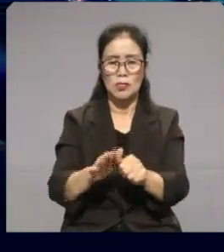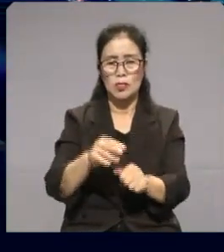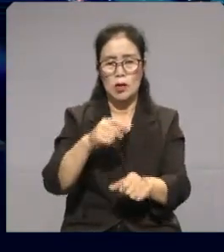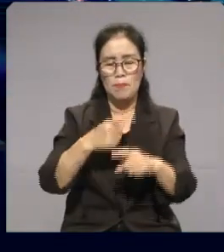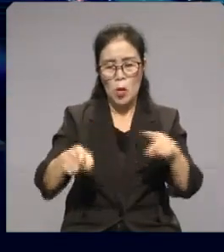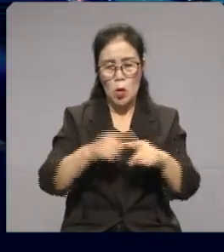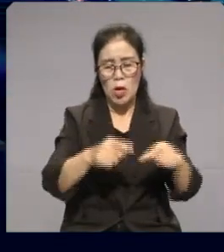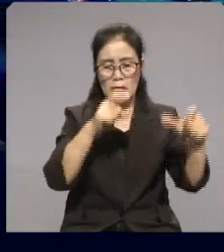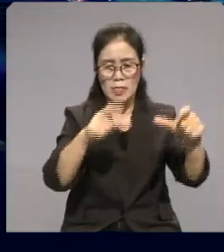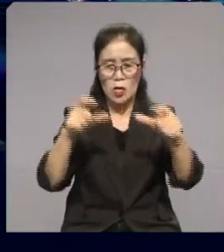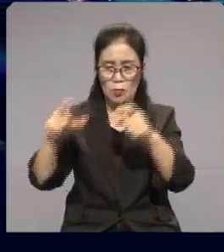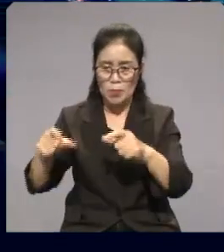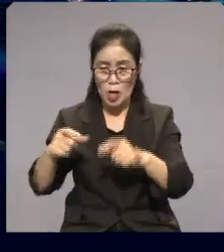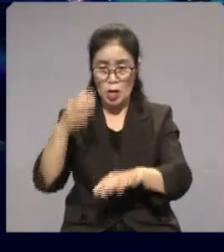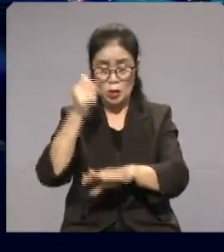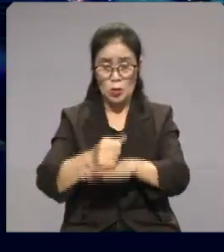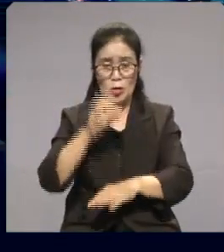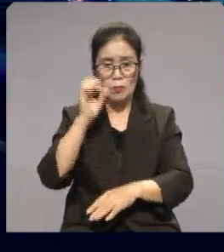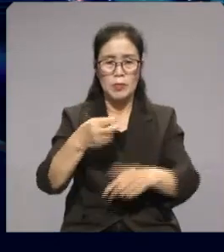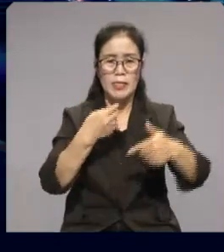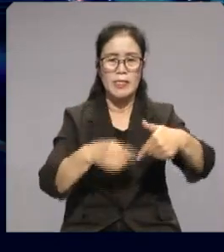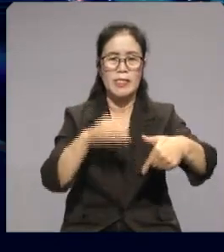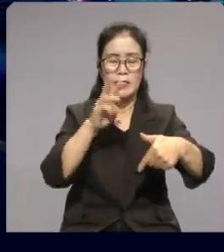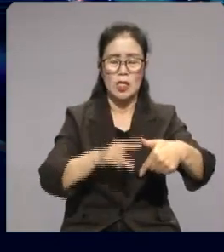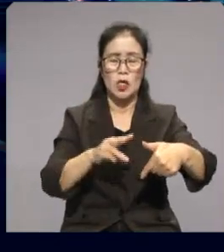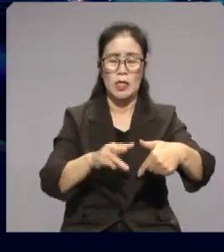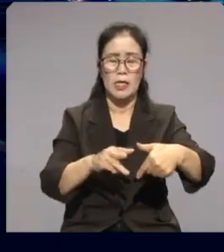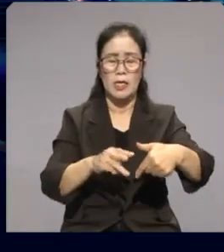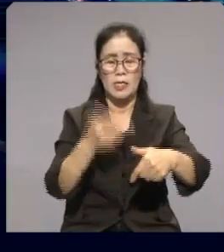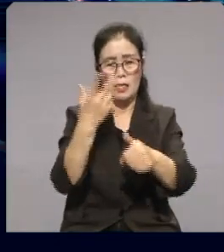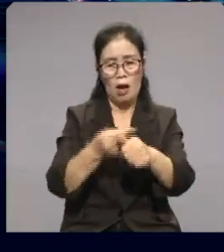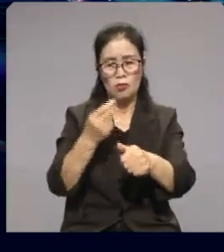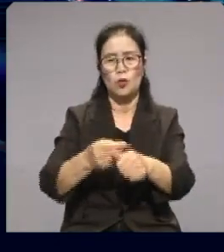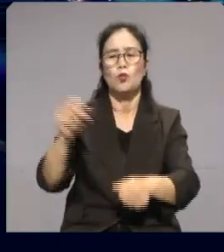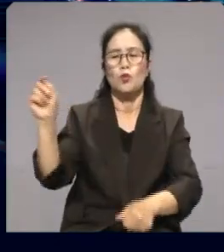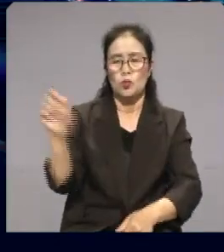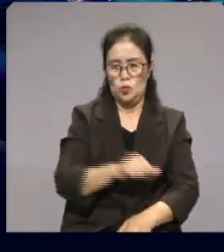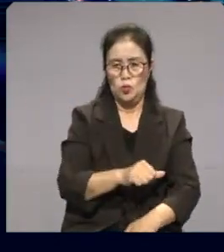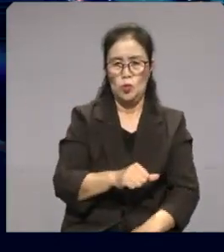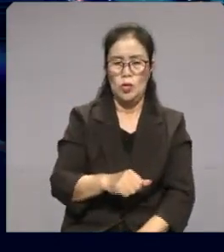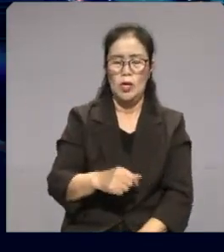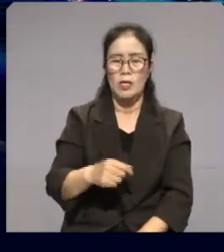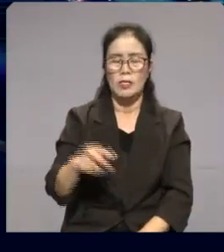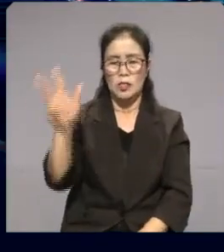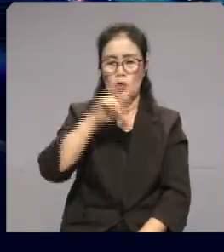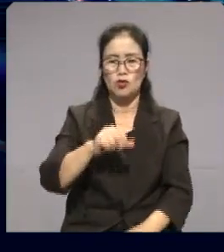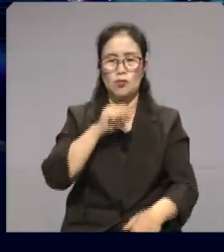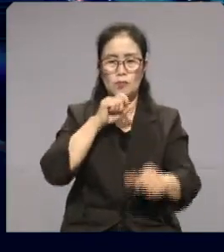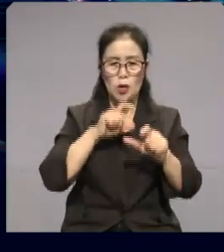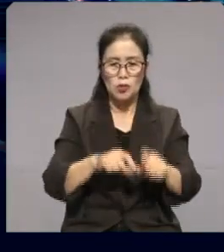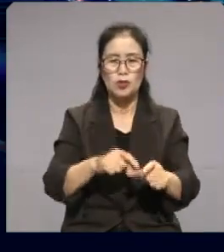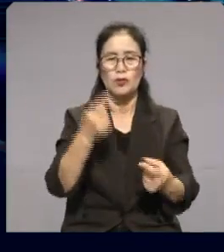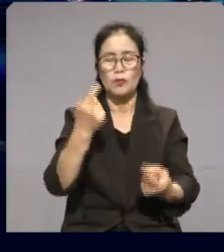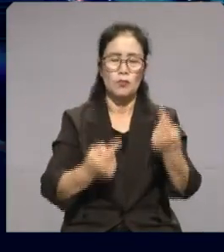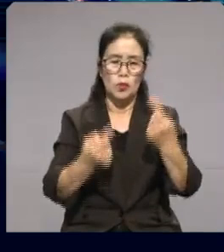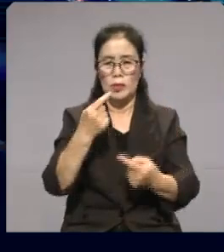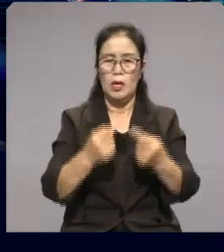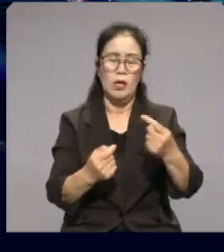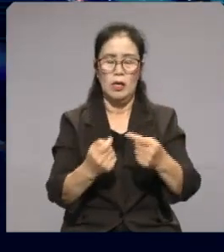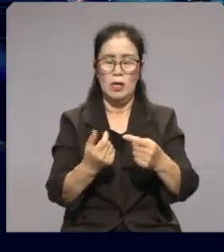지역별 결과에 따르면 인천의 5G 다운로드 전송 속도가 전국 평균 939